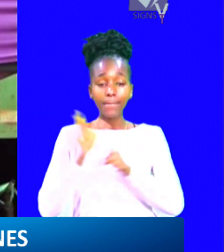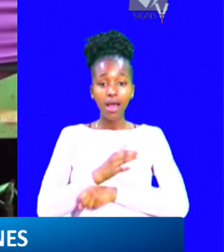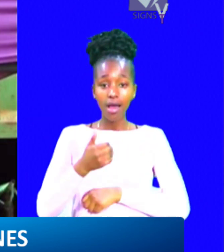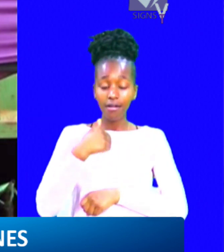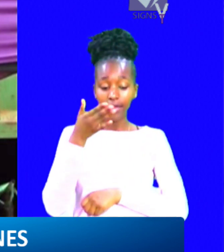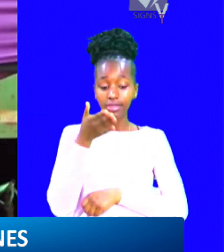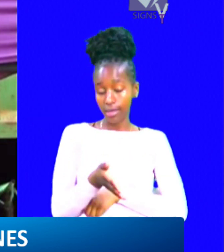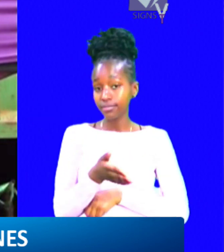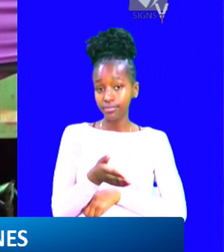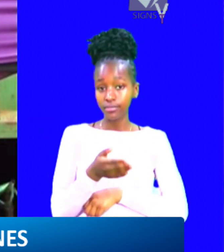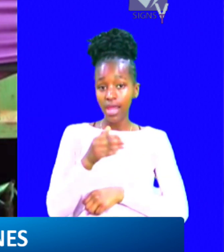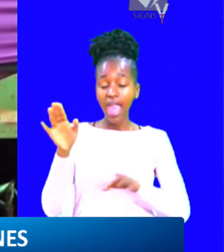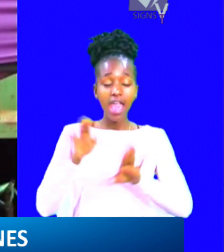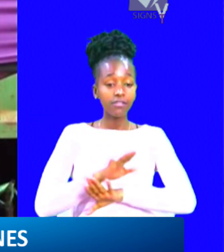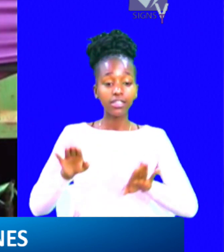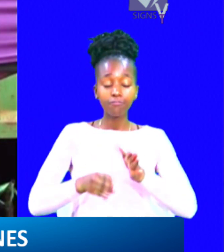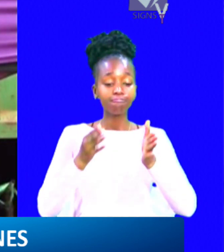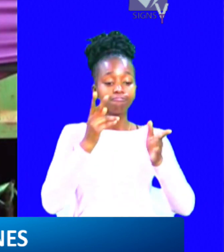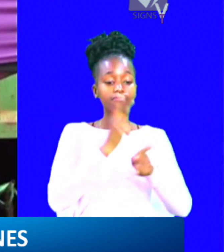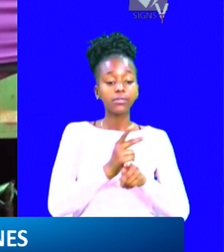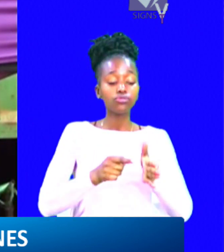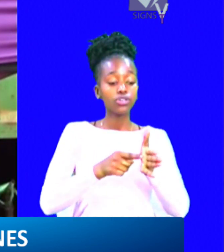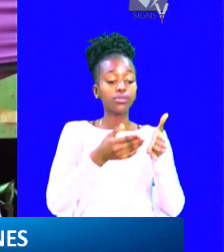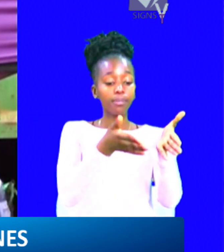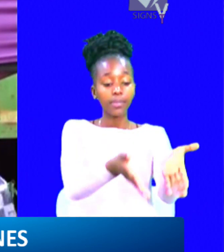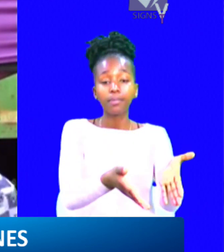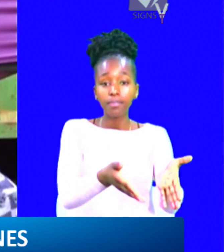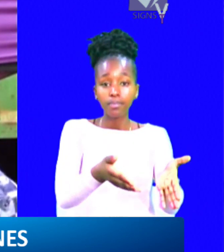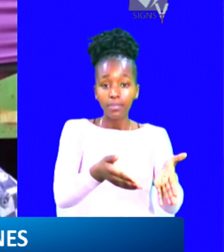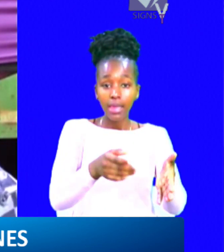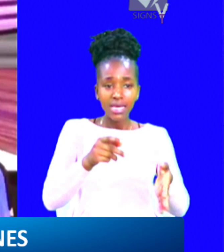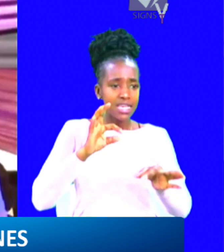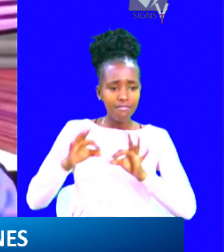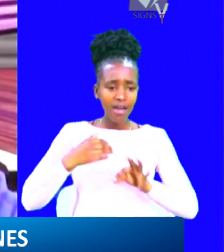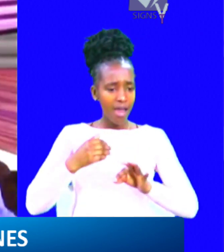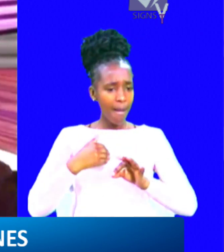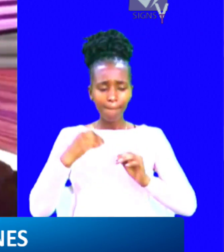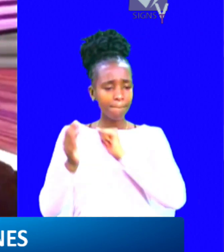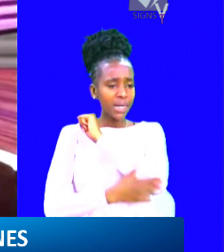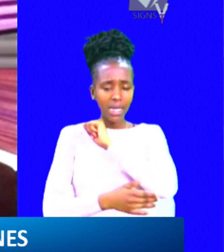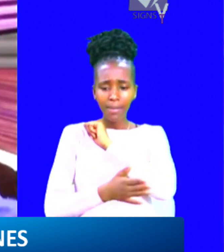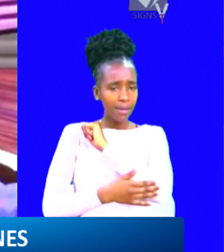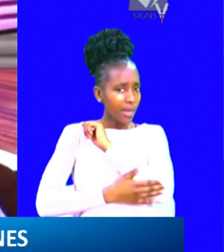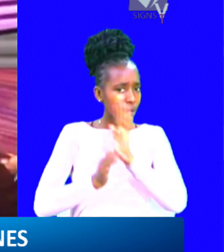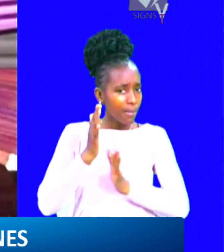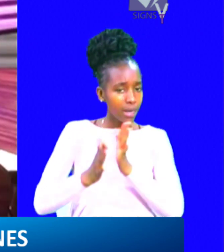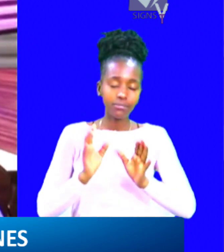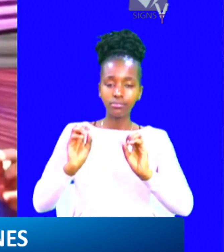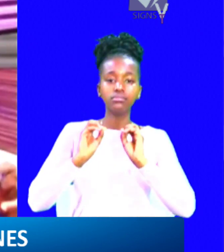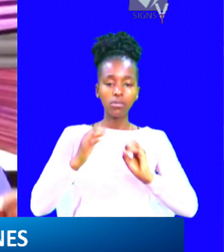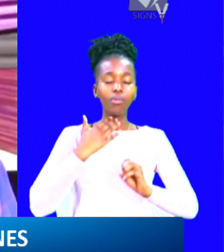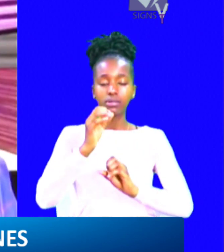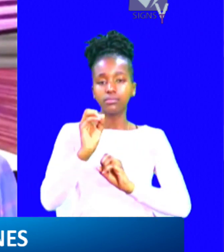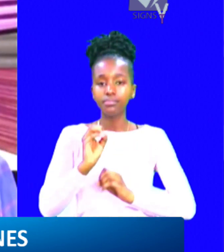Hiyo mambo yote tuyaweke kwa meza bila mtu kuwa na nia mbaya. Akishaweka hiyo ushuru kwenye hazina kule, sasa